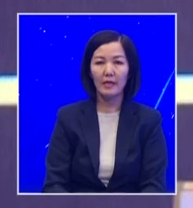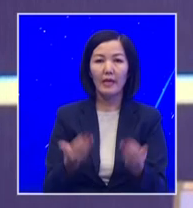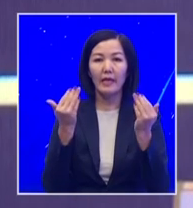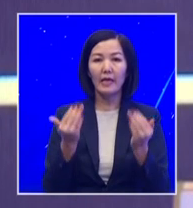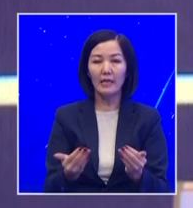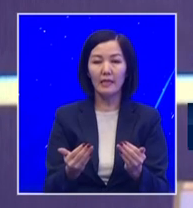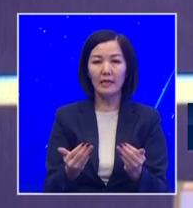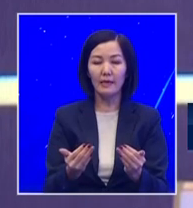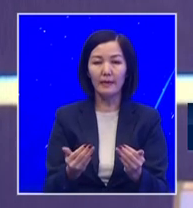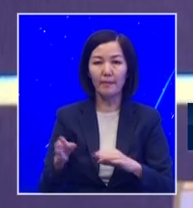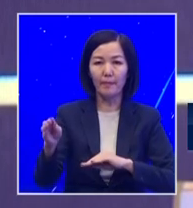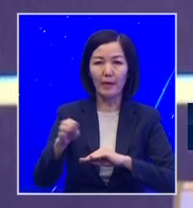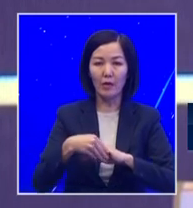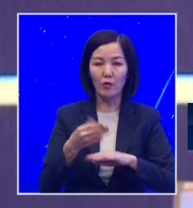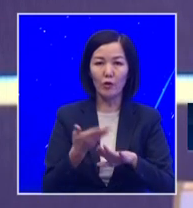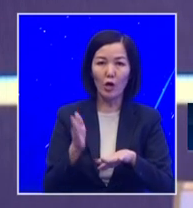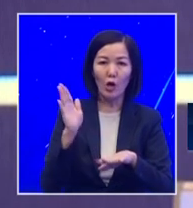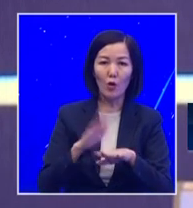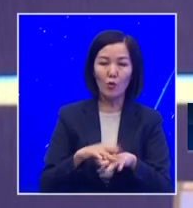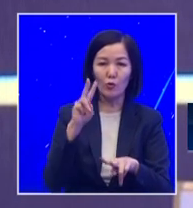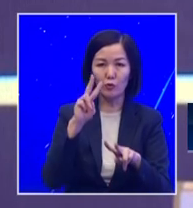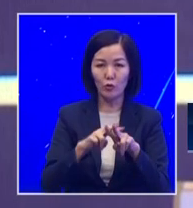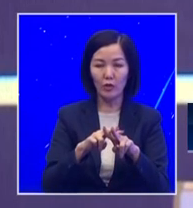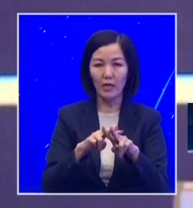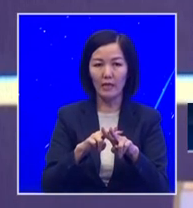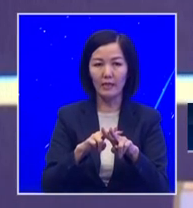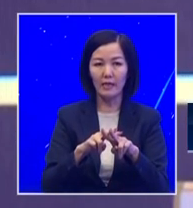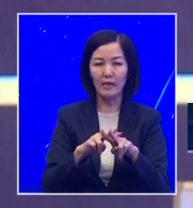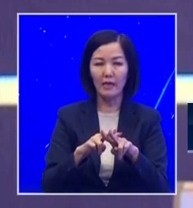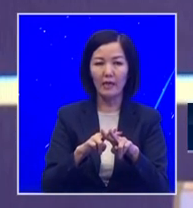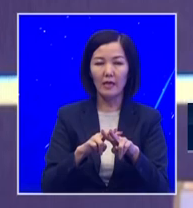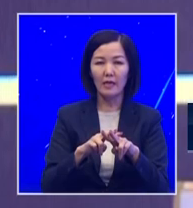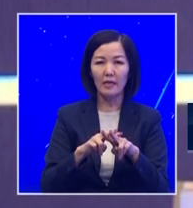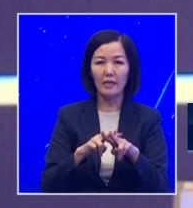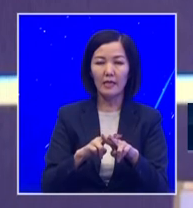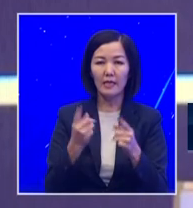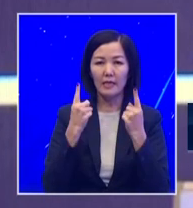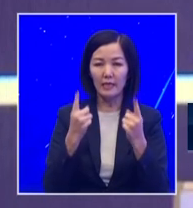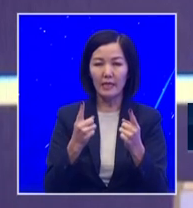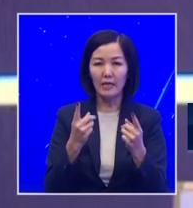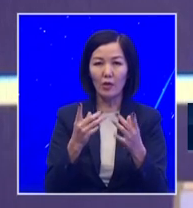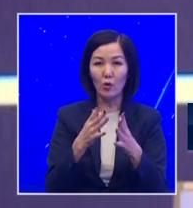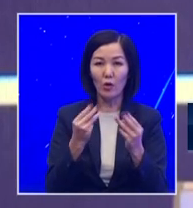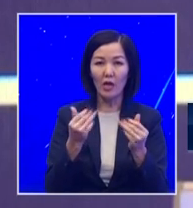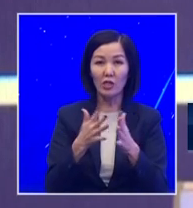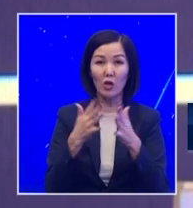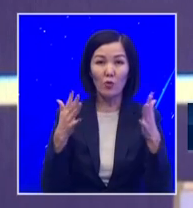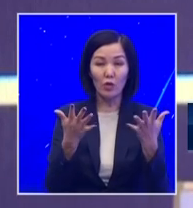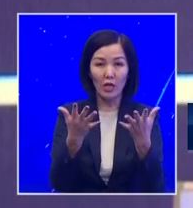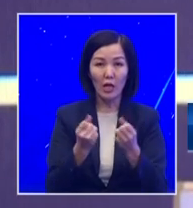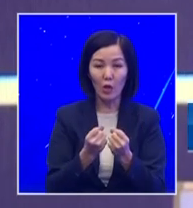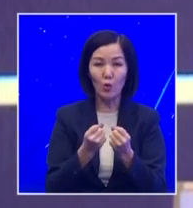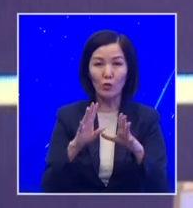Енді парақорлықтың ауыр құрам үшін сотталғандар, ал бұл айтарлықтай және ірі мөлшерде пара алу және